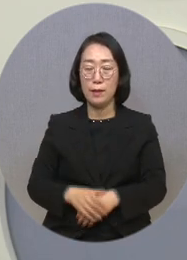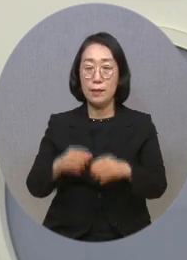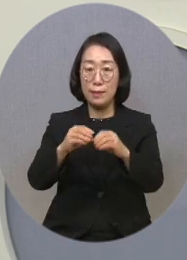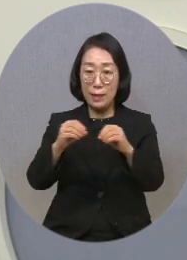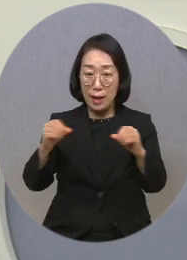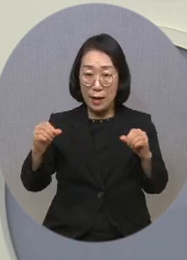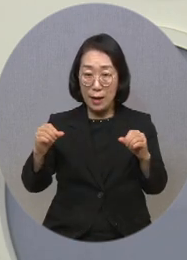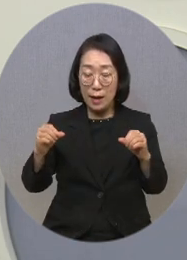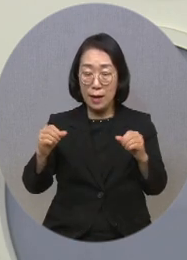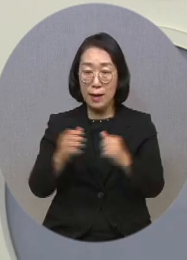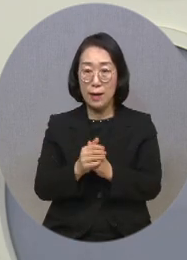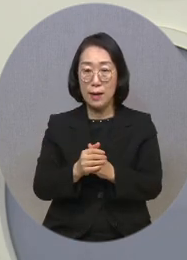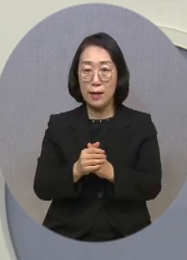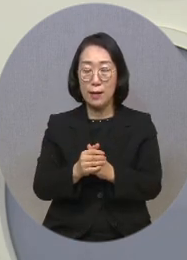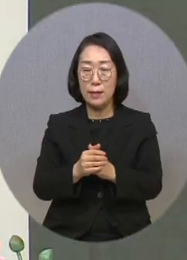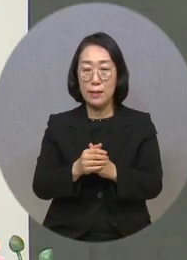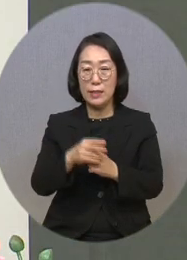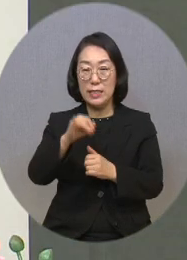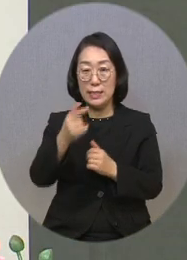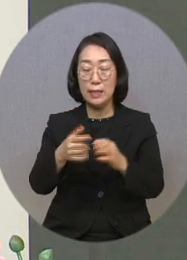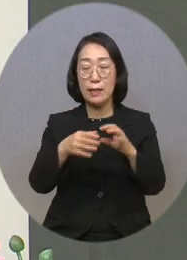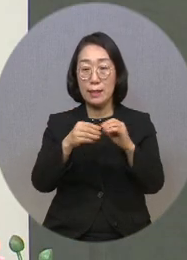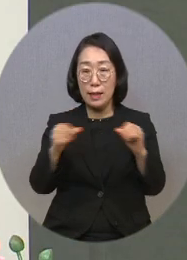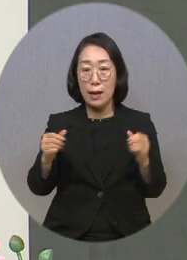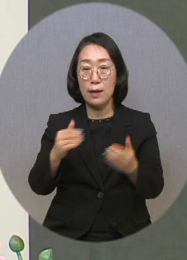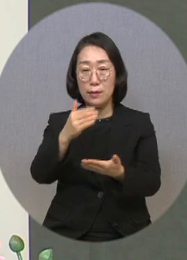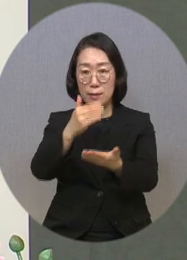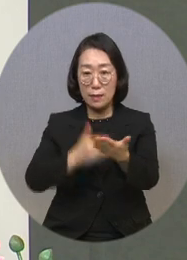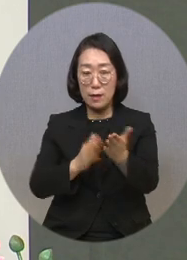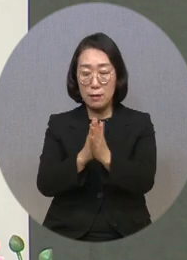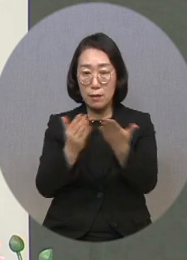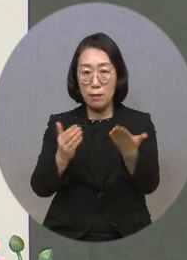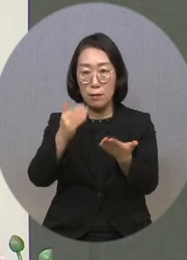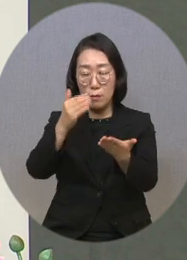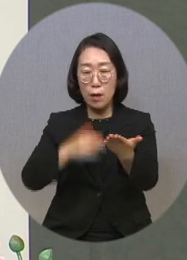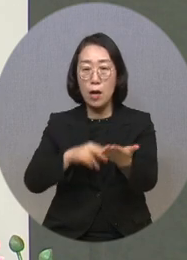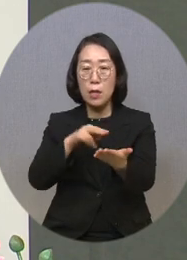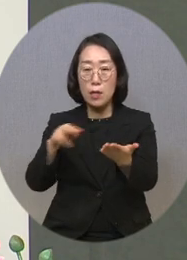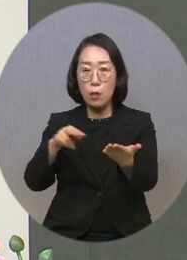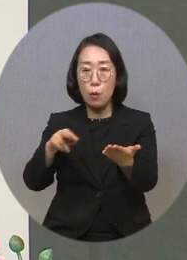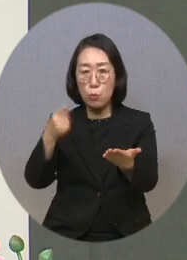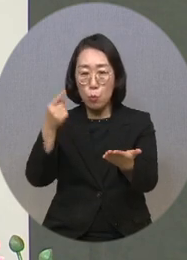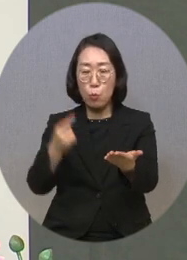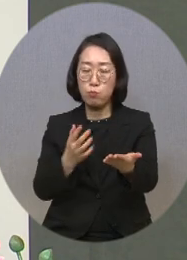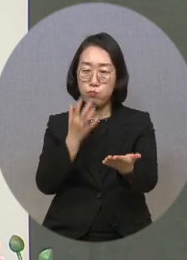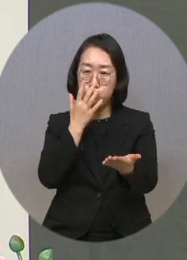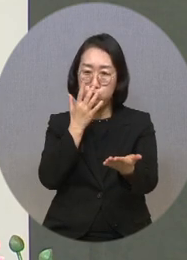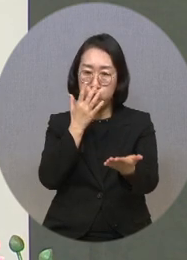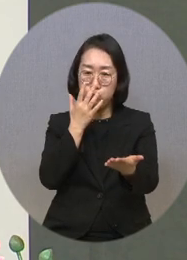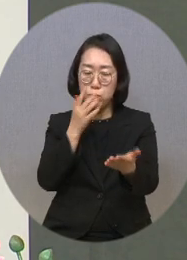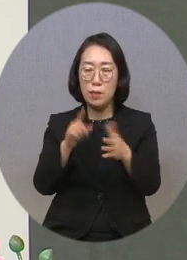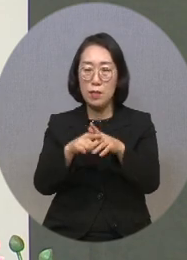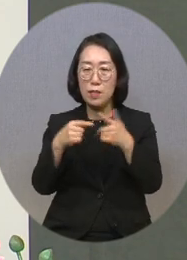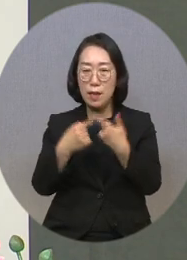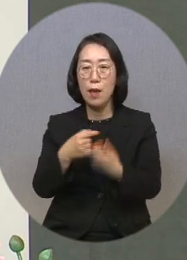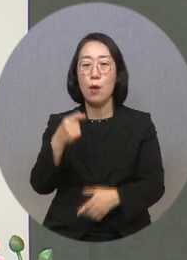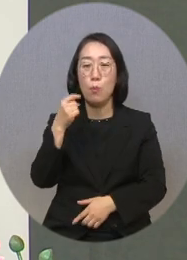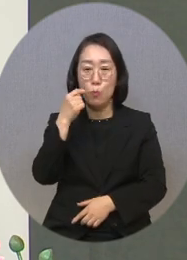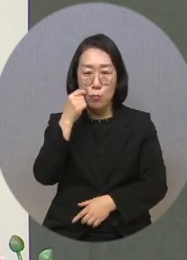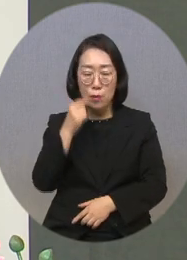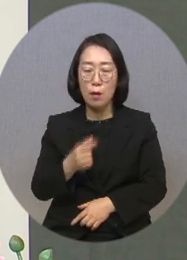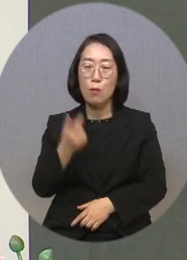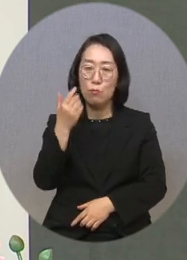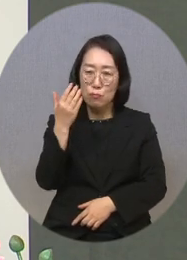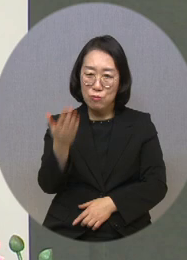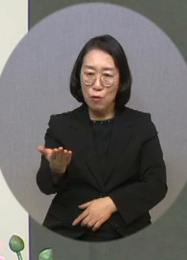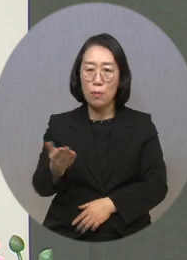그거를 밝혀놨었는데요. 근데 무슨 말인지 제가 책을 읽으면서도 이해가 바로 안 와서 제가 지금